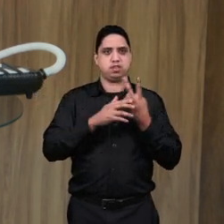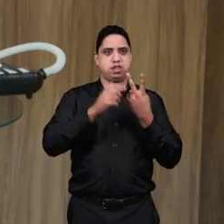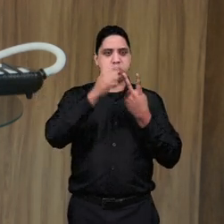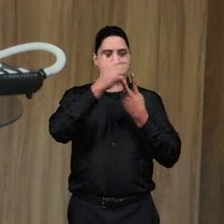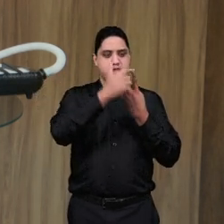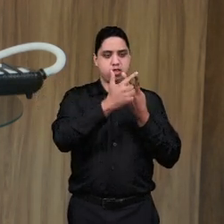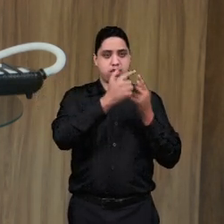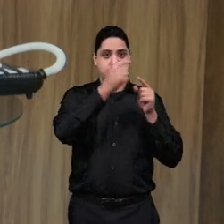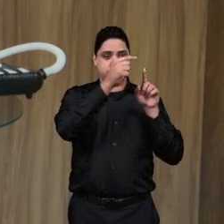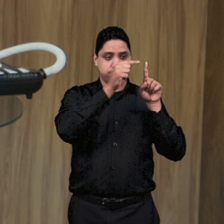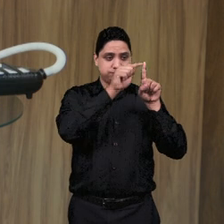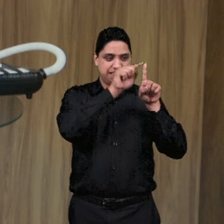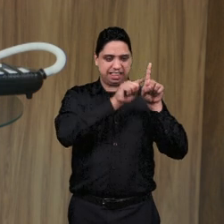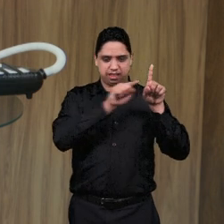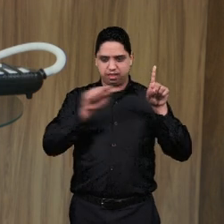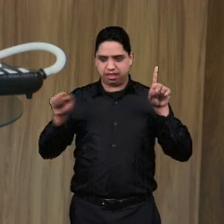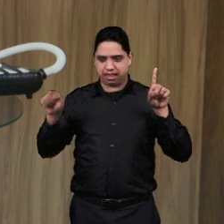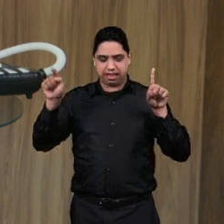octave. Cela